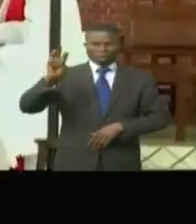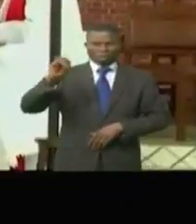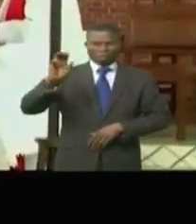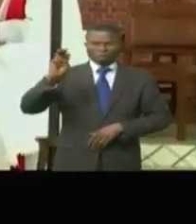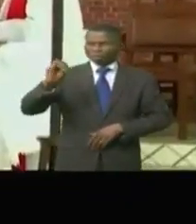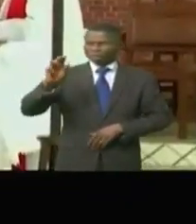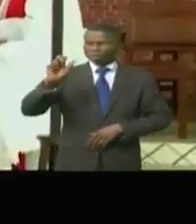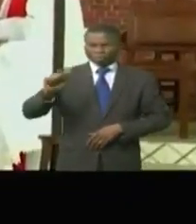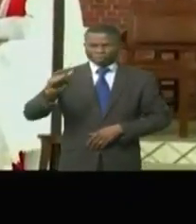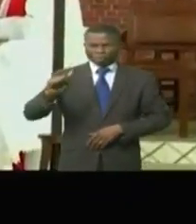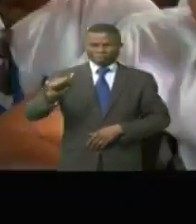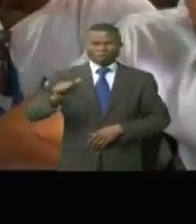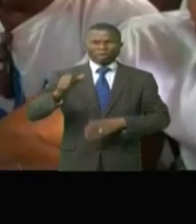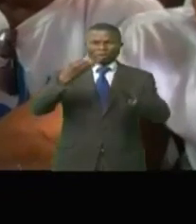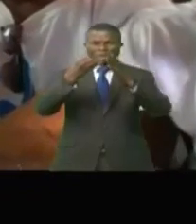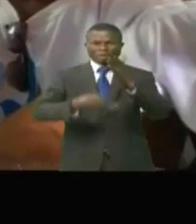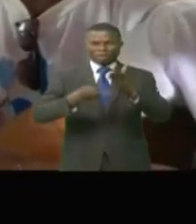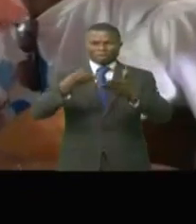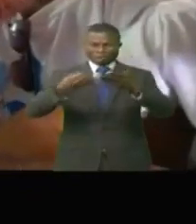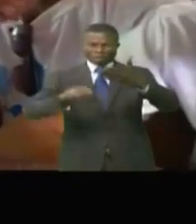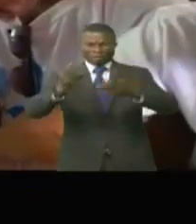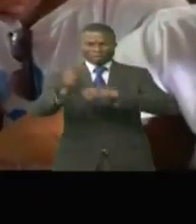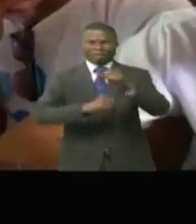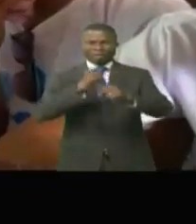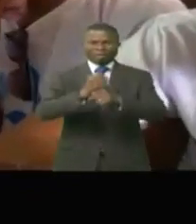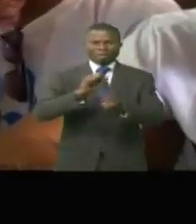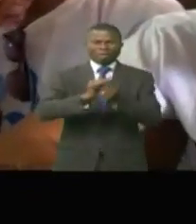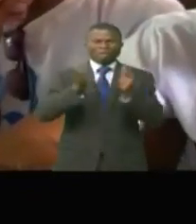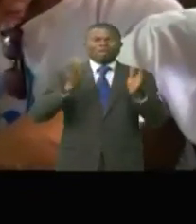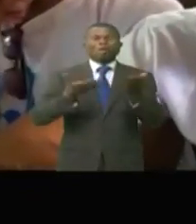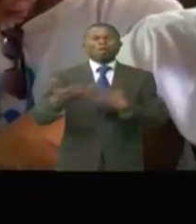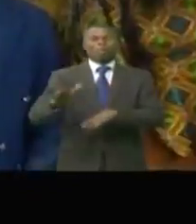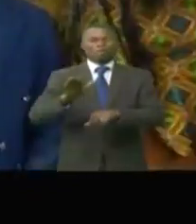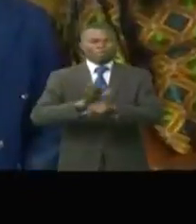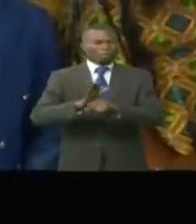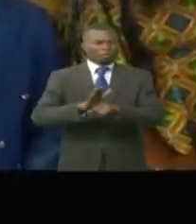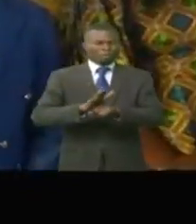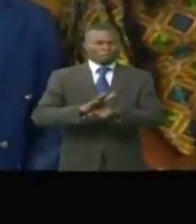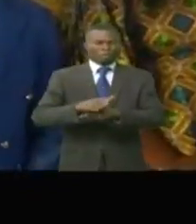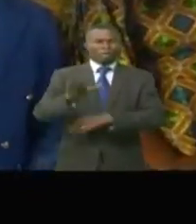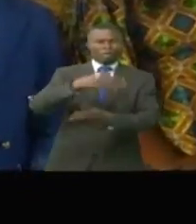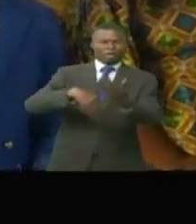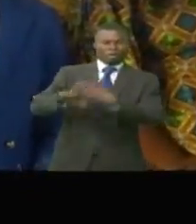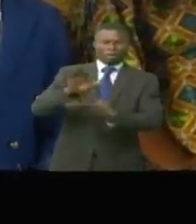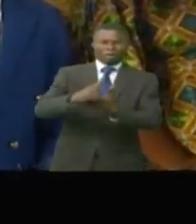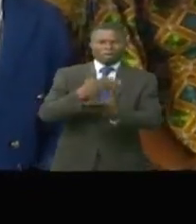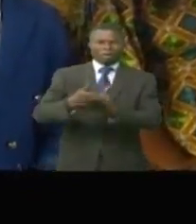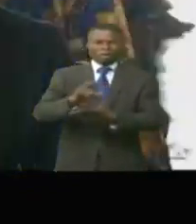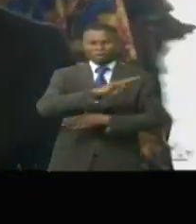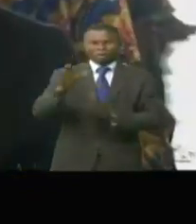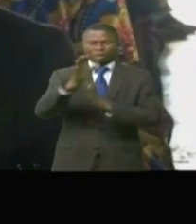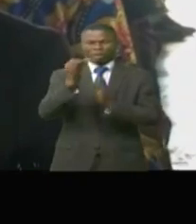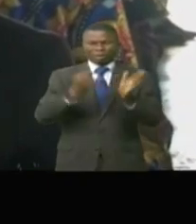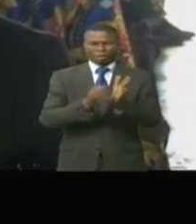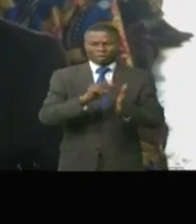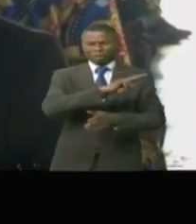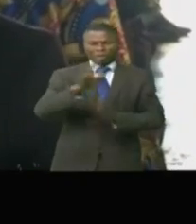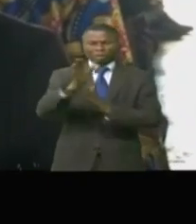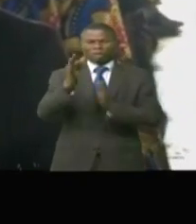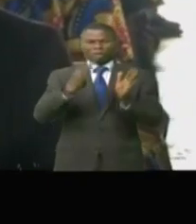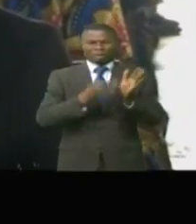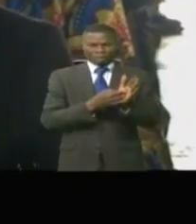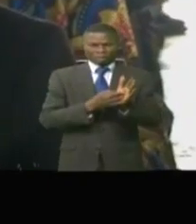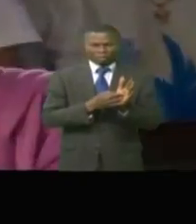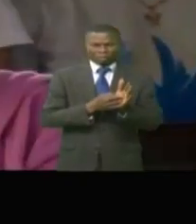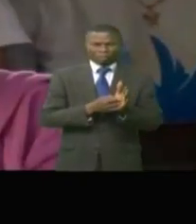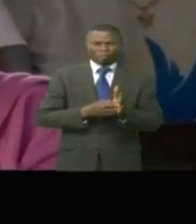pour commémorer le 7e anniversaire des événements malheureux survenus lors de ces troubles entre 2016 et 2018 sur